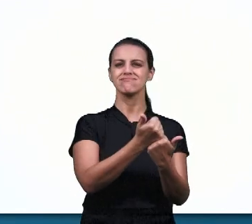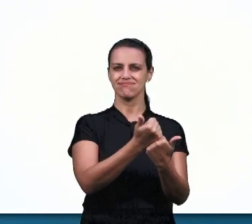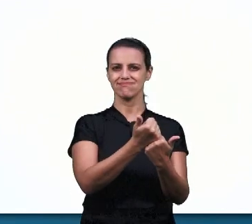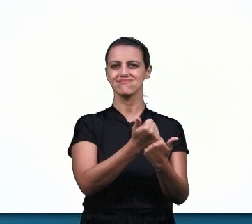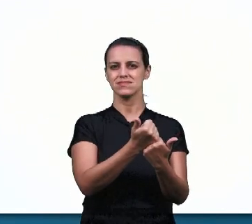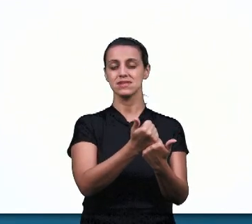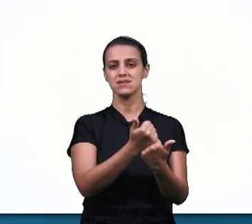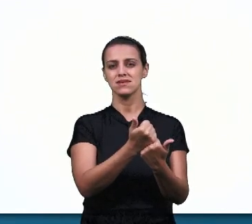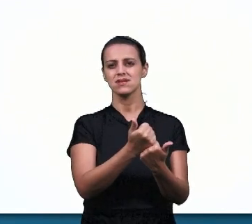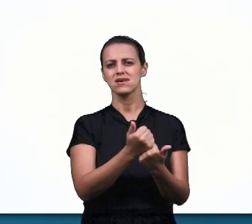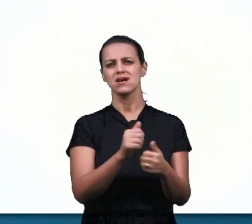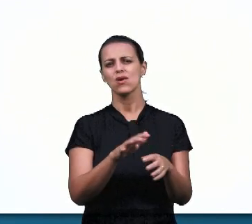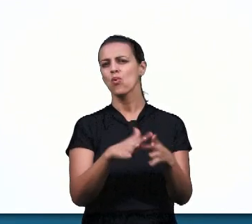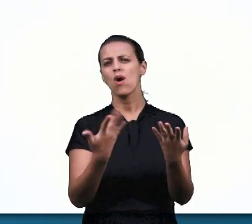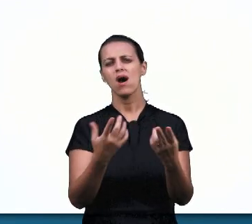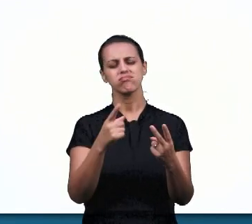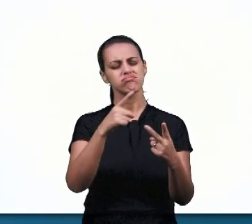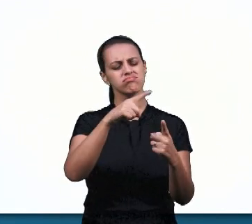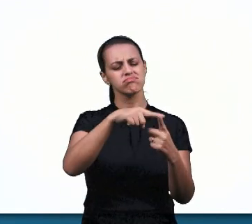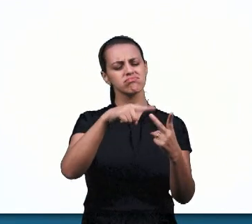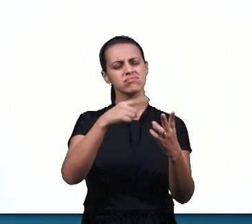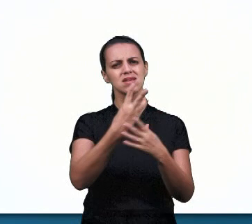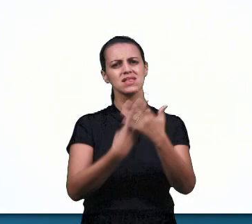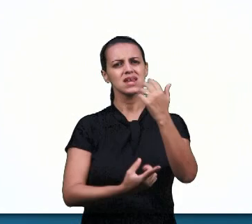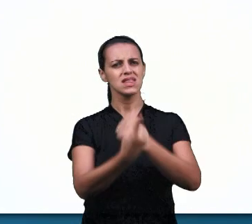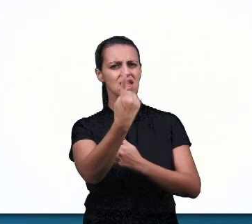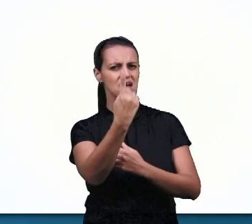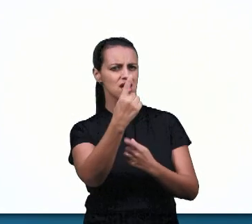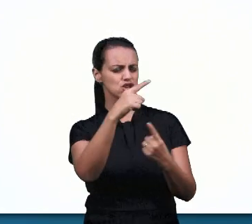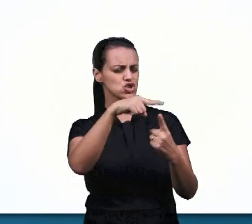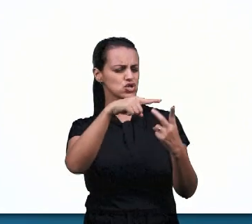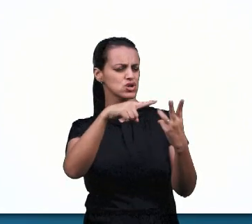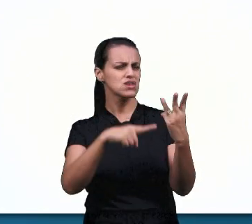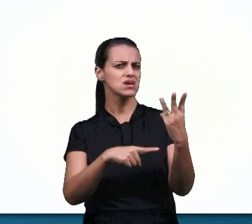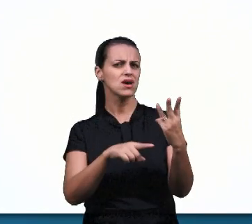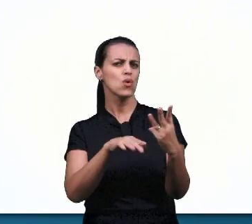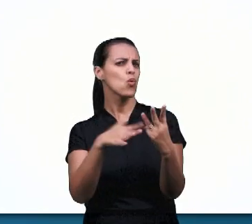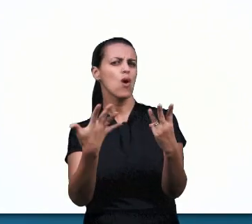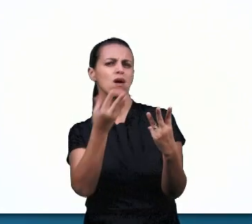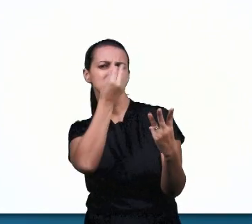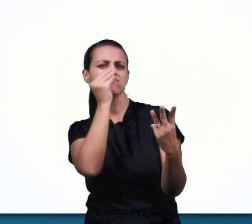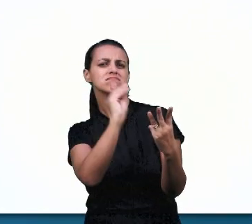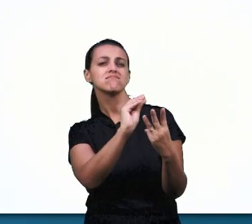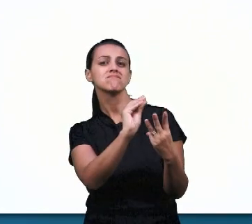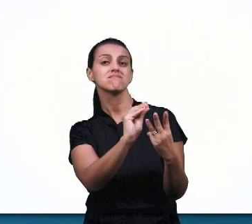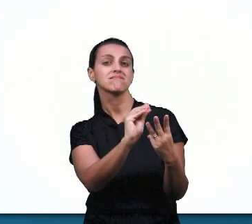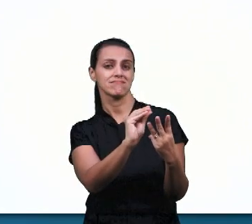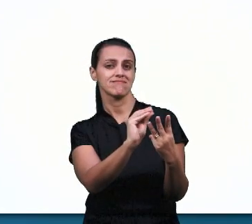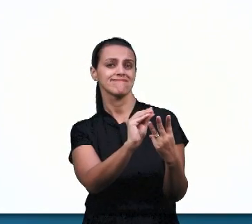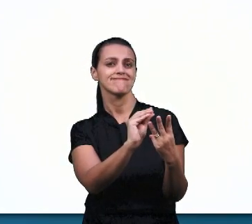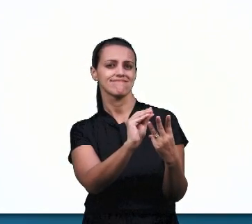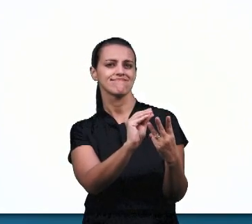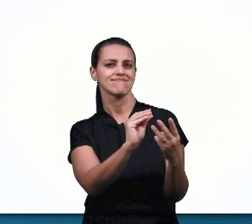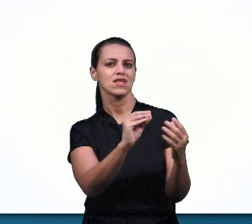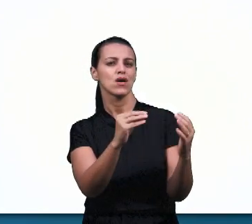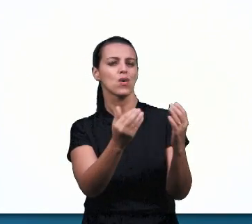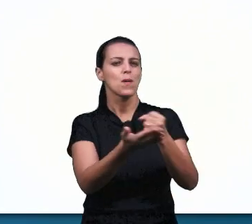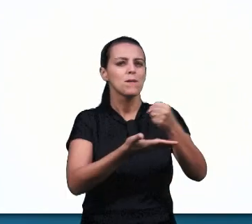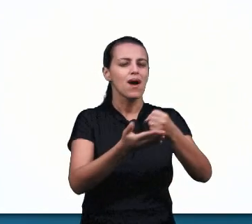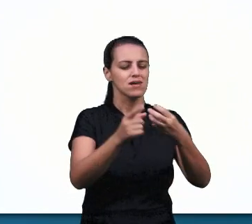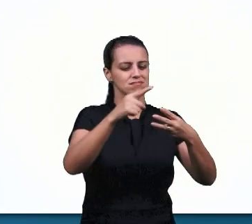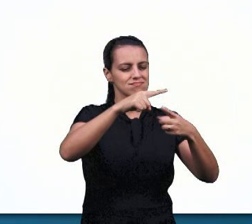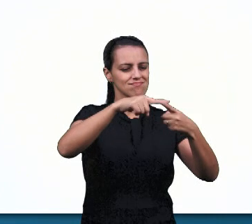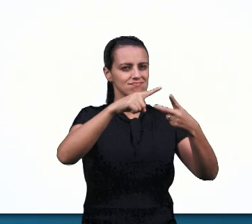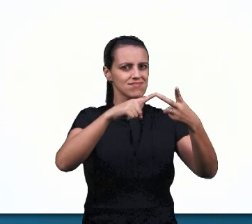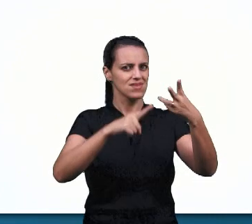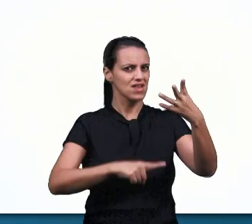ont été les personnes de la Trinité dispensées avec base dans les trois principes déjà cités de